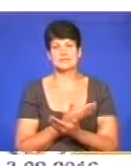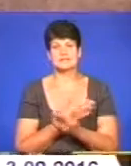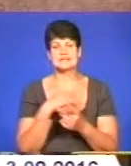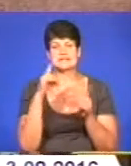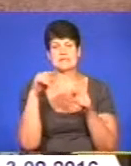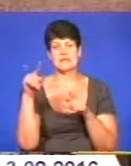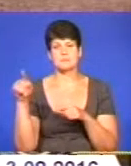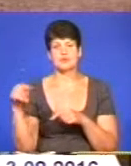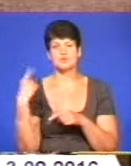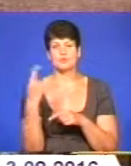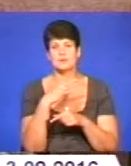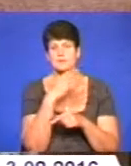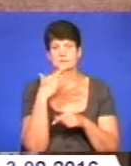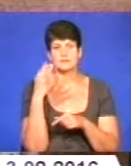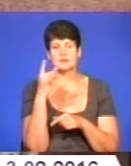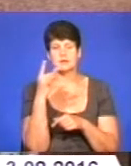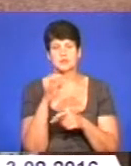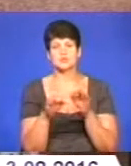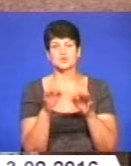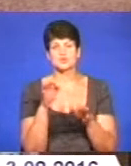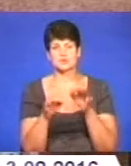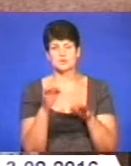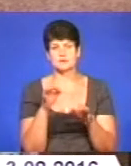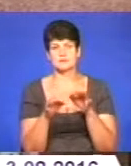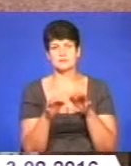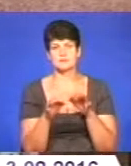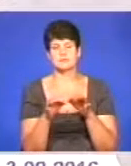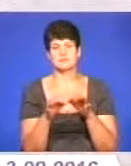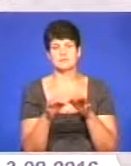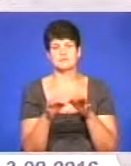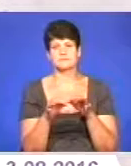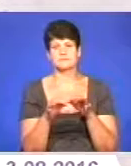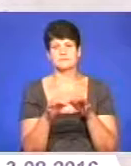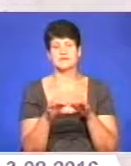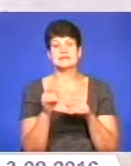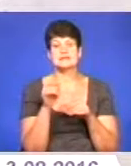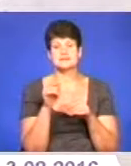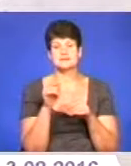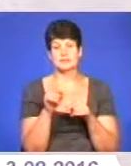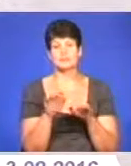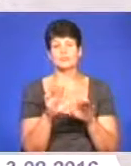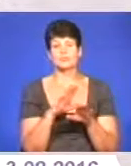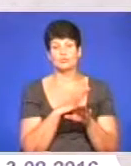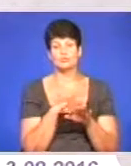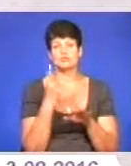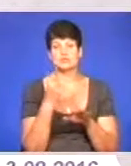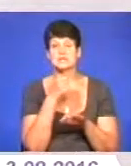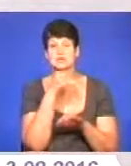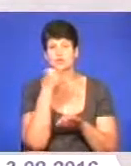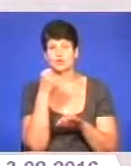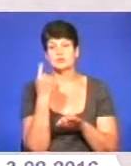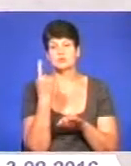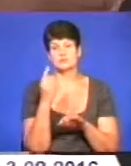Закарпатської області, неодноразово судимий за скоєння умисних корисливих злочинів. З ним на момент злочину був один дорослий та